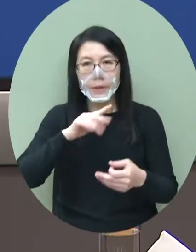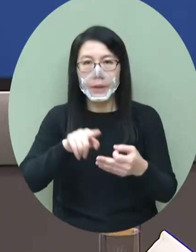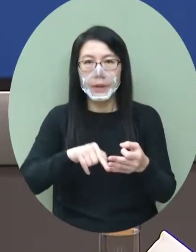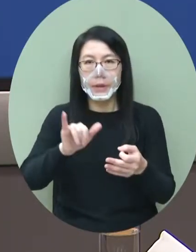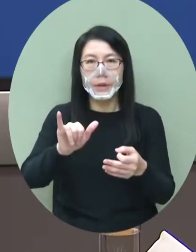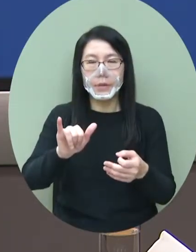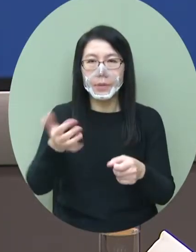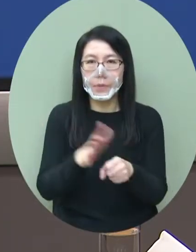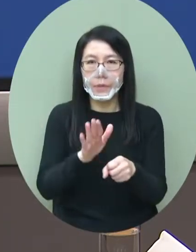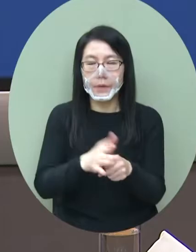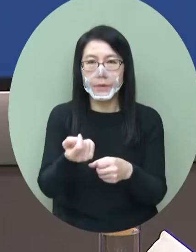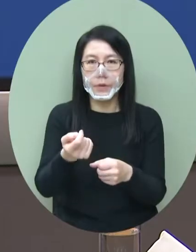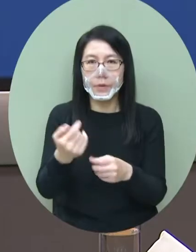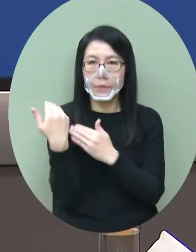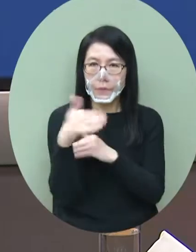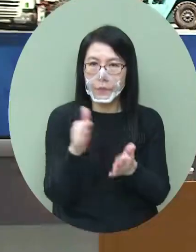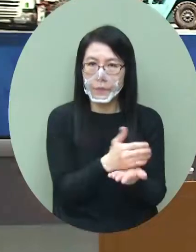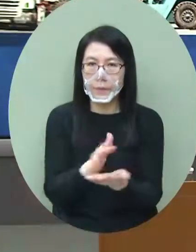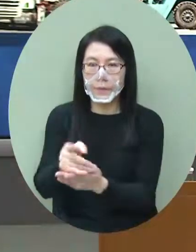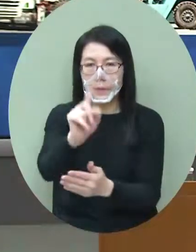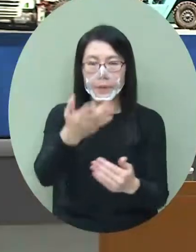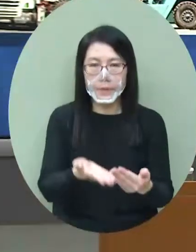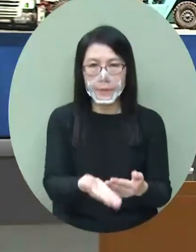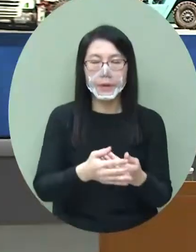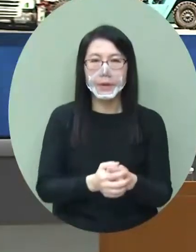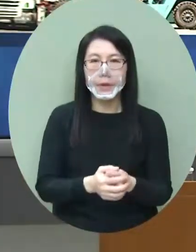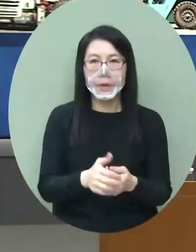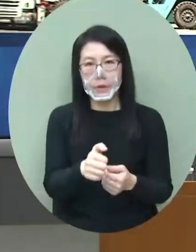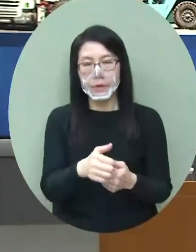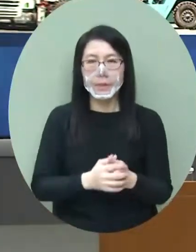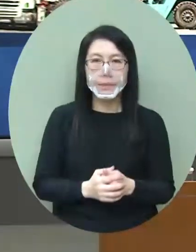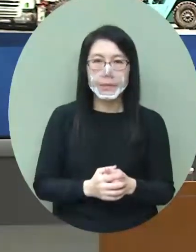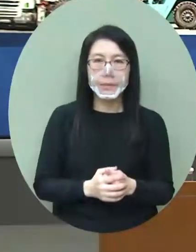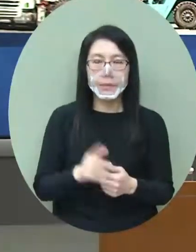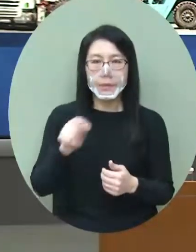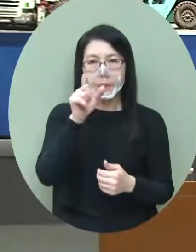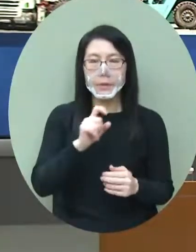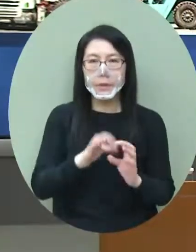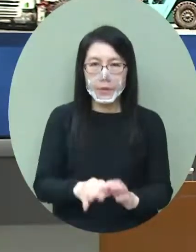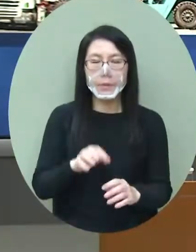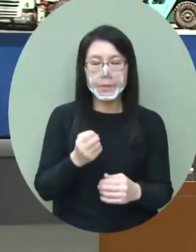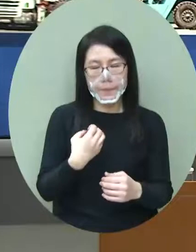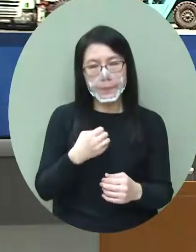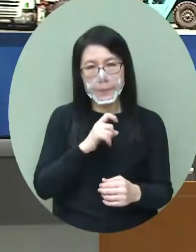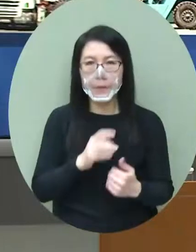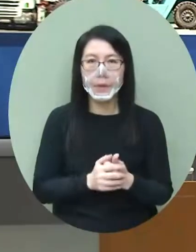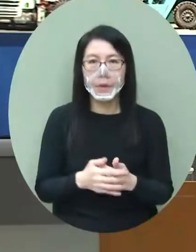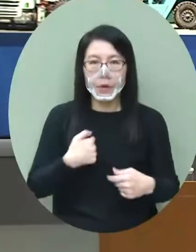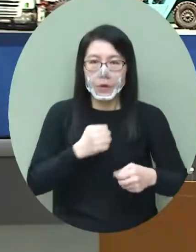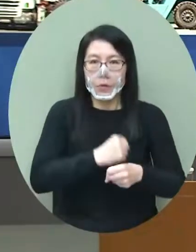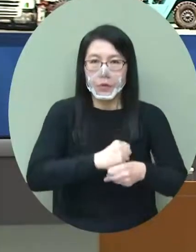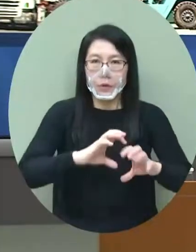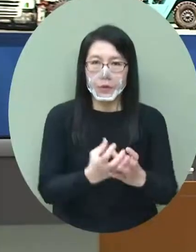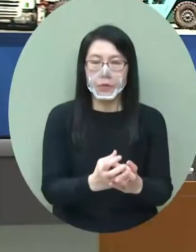思，邱局长呢想补充一下关于分配物资方面的情况。 啊，谢谢。这个问题呢，通常都会提到